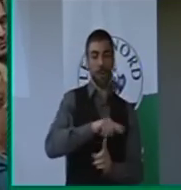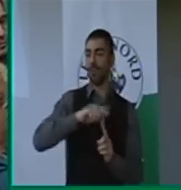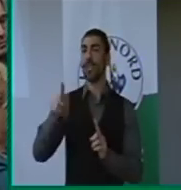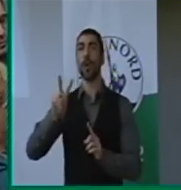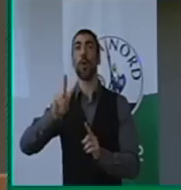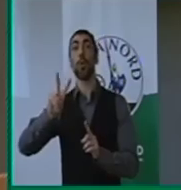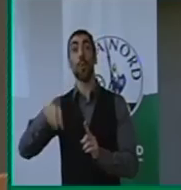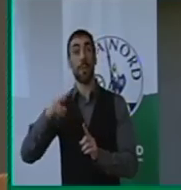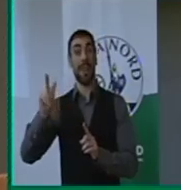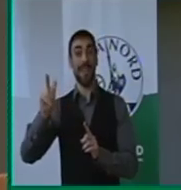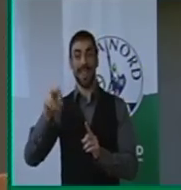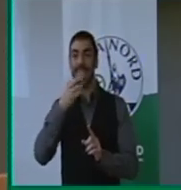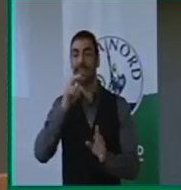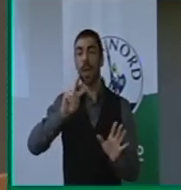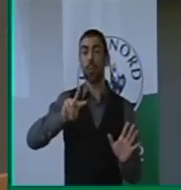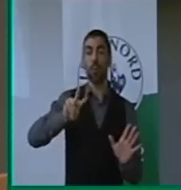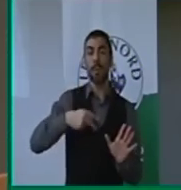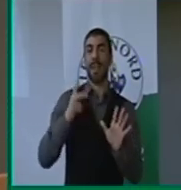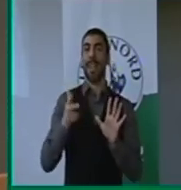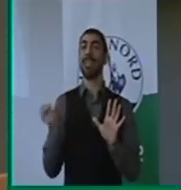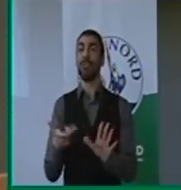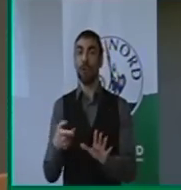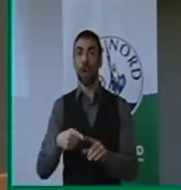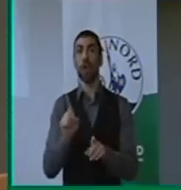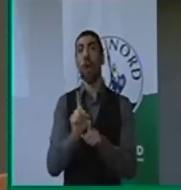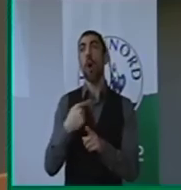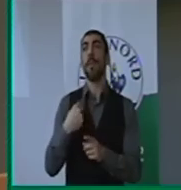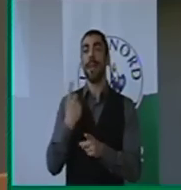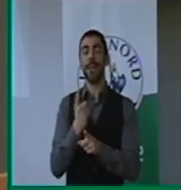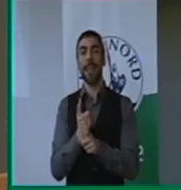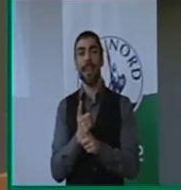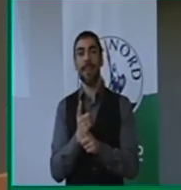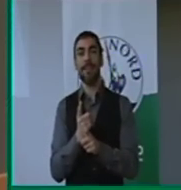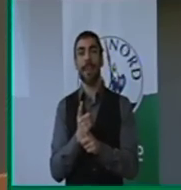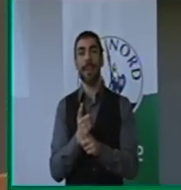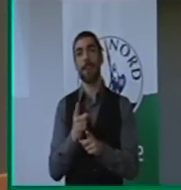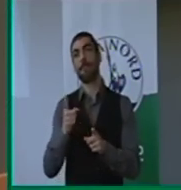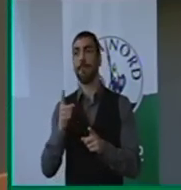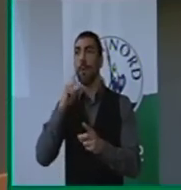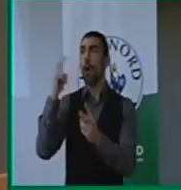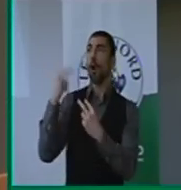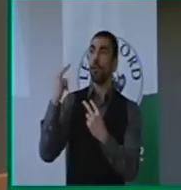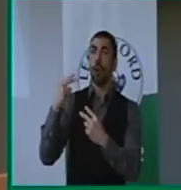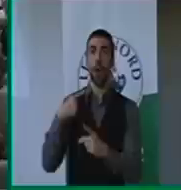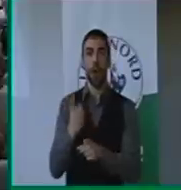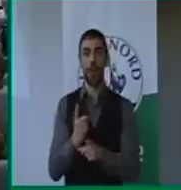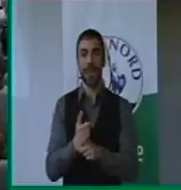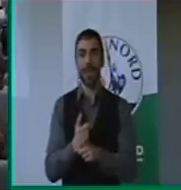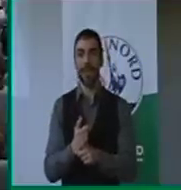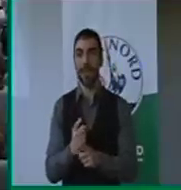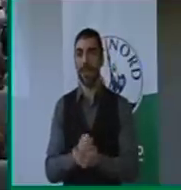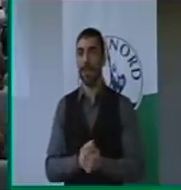a000 nel 2018 sarà previsto una una sorta di di tagliando del mandato intervengo per fare il